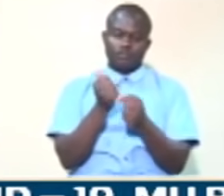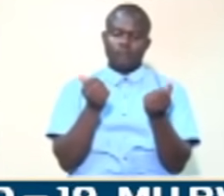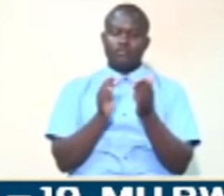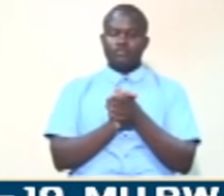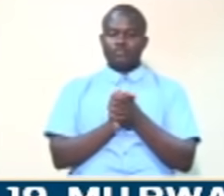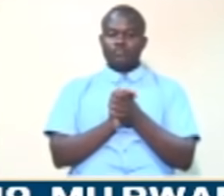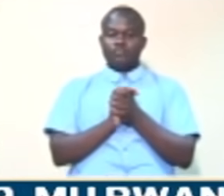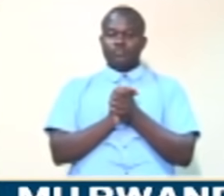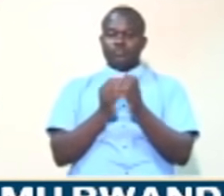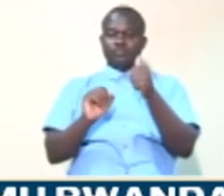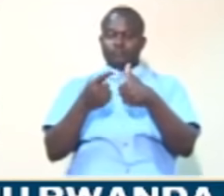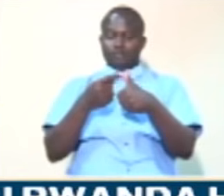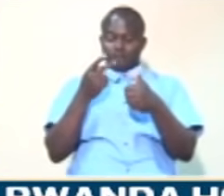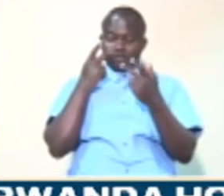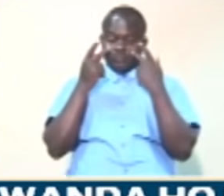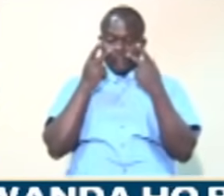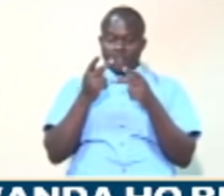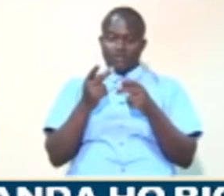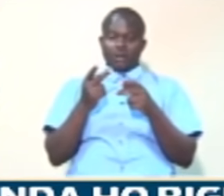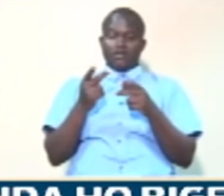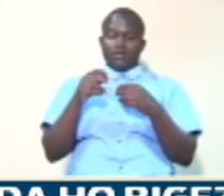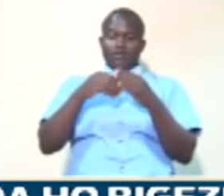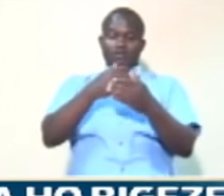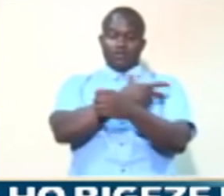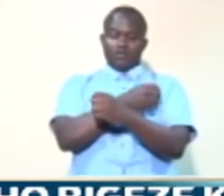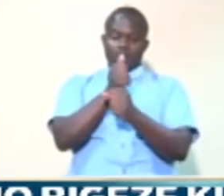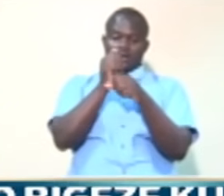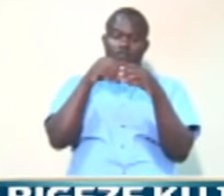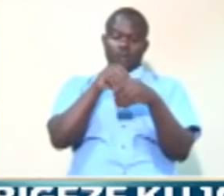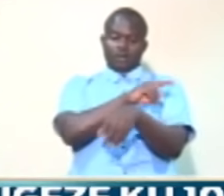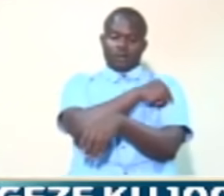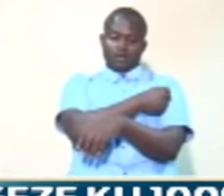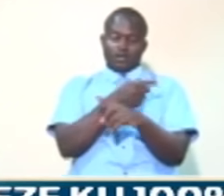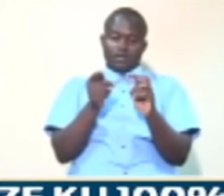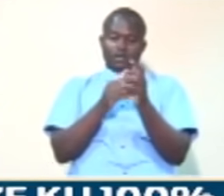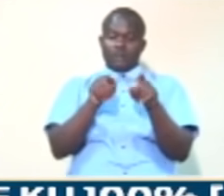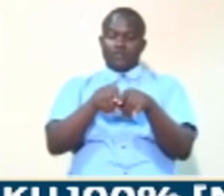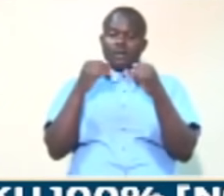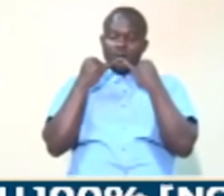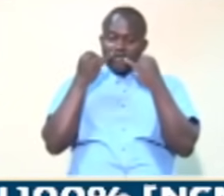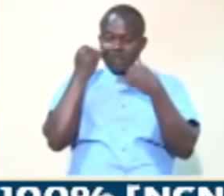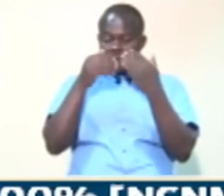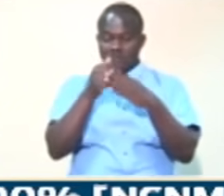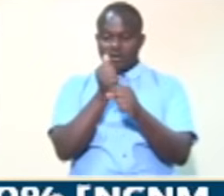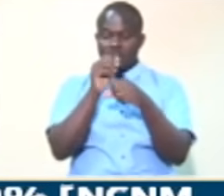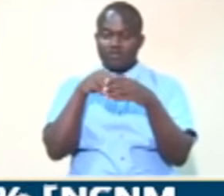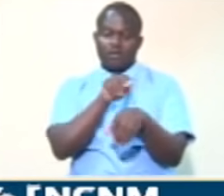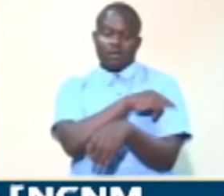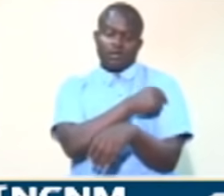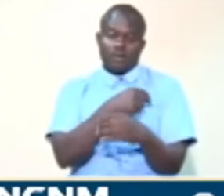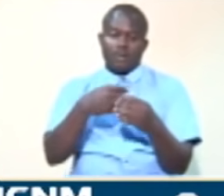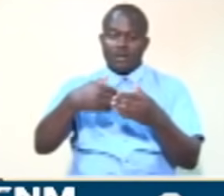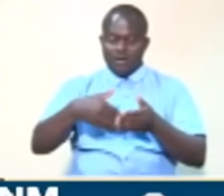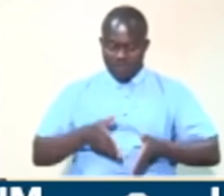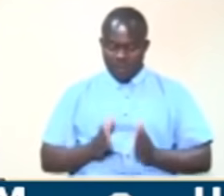ya mbere y'inkingo yabonetse yabaye yo gukingira abakozi bo kwa muganga kandi nkuko nabivuze abakozi bo kwa muganga bivuze abakozi bo kwa muganga wumvamo abaforomo